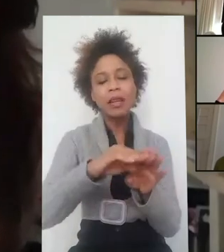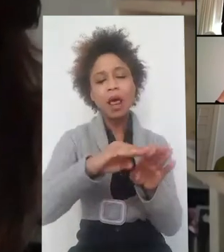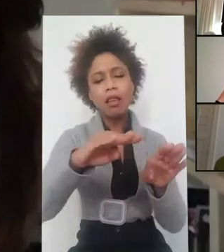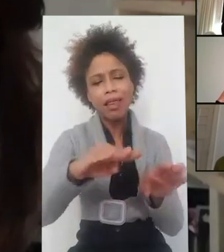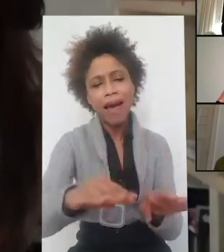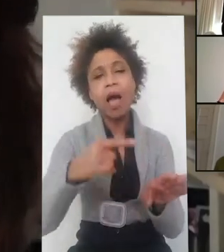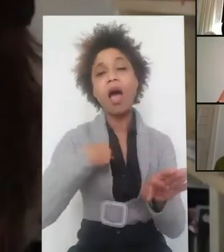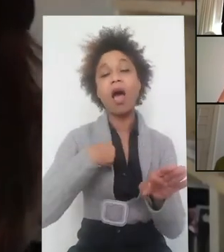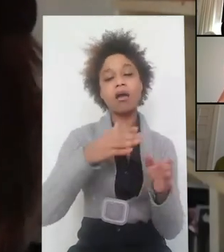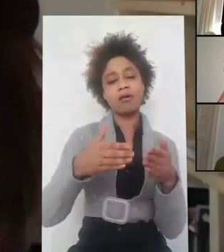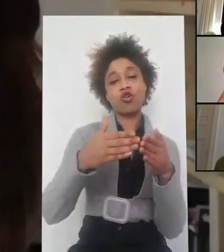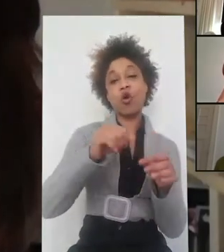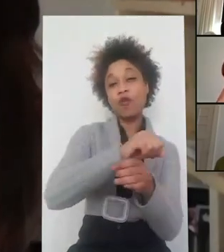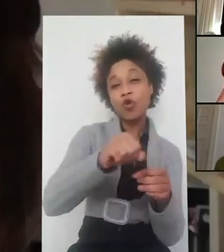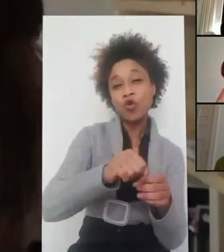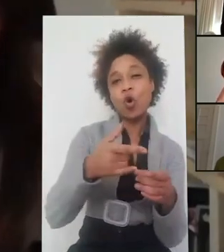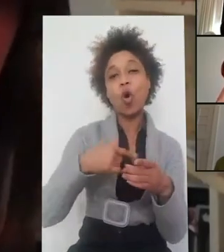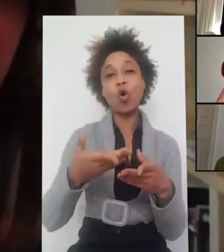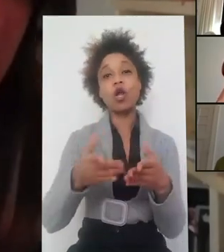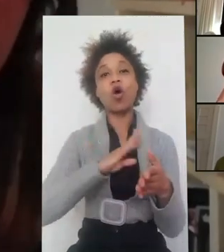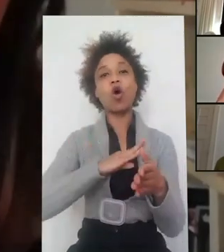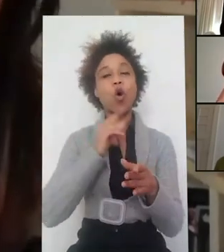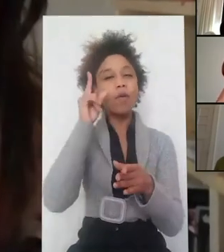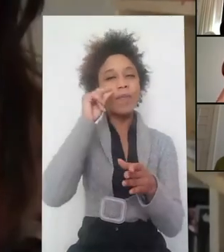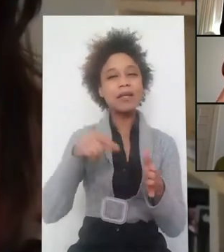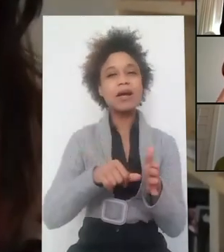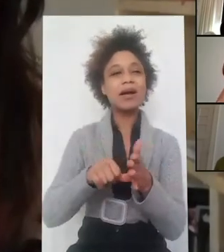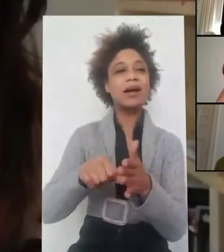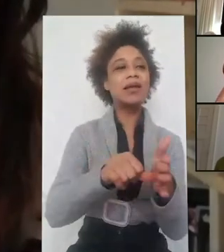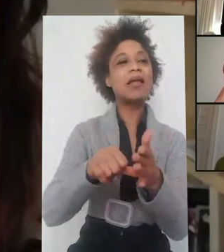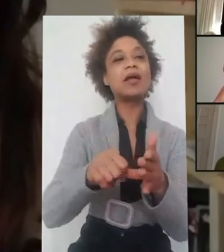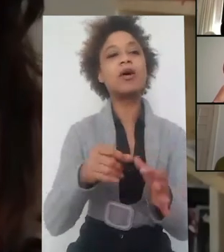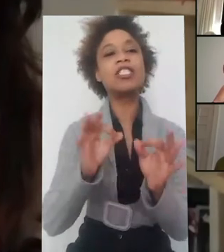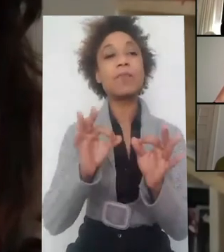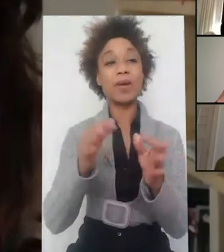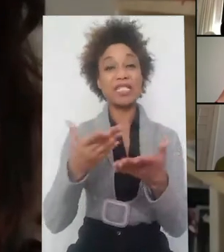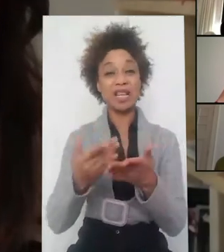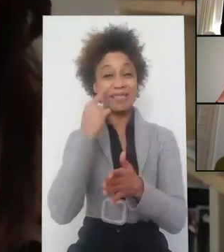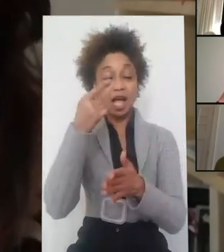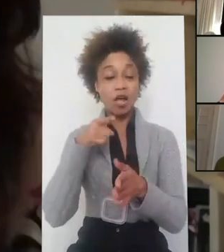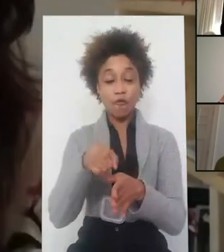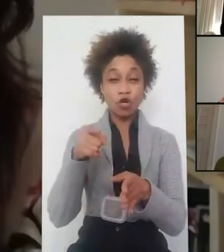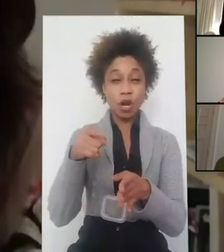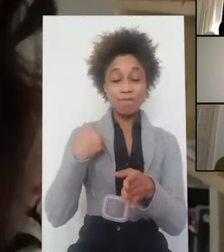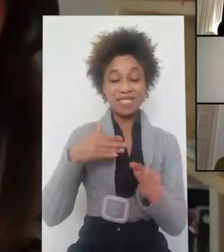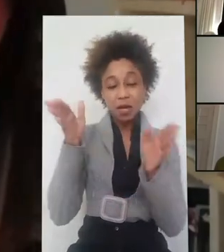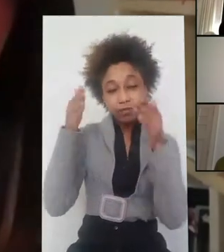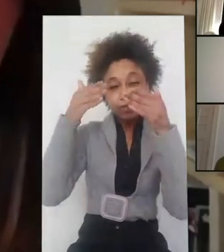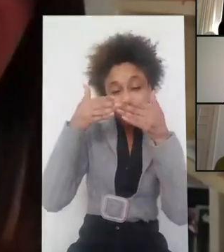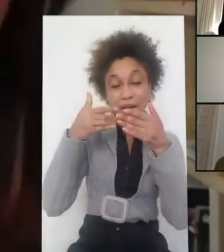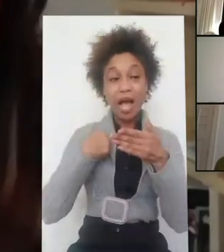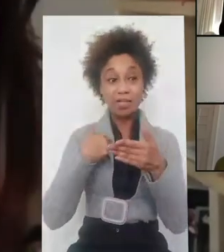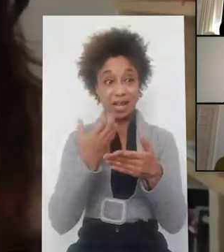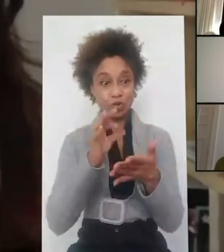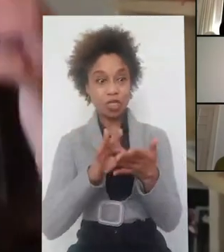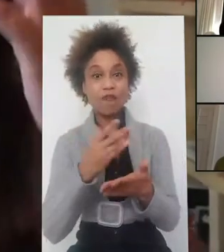Wat we hebben bijvoorbeeld bij festivals, en dat is om nog even terug te komen op personeel, als je er gewoon iemand verantwoordelijk voor maakt en die is daar echt niet de hele dag